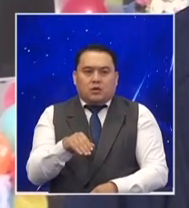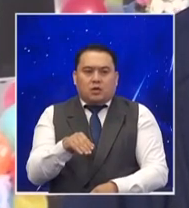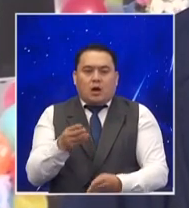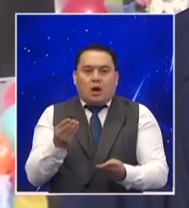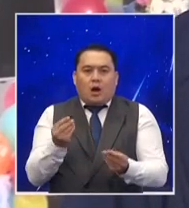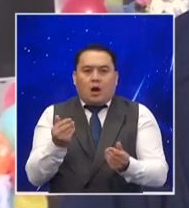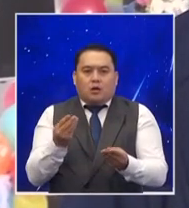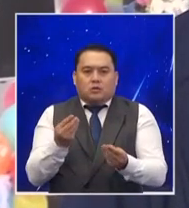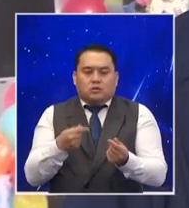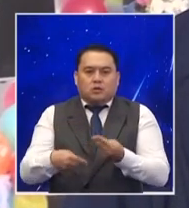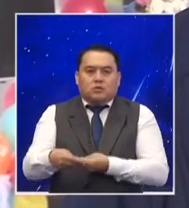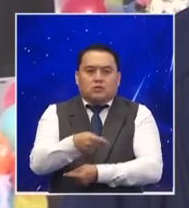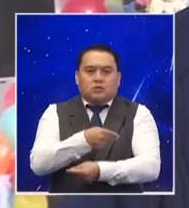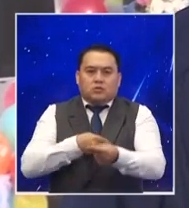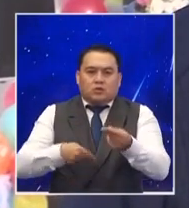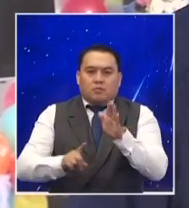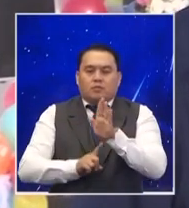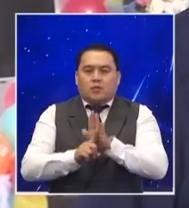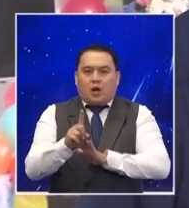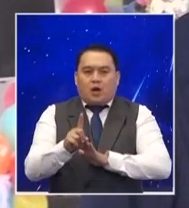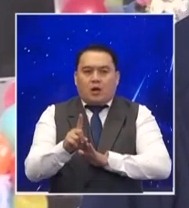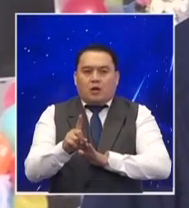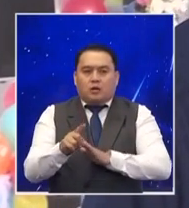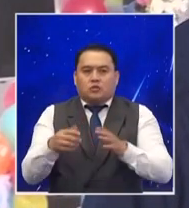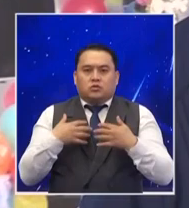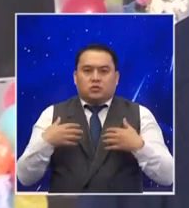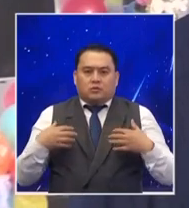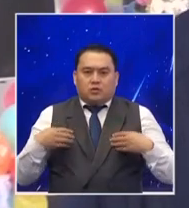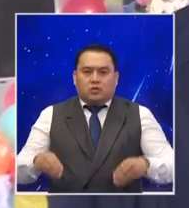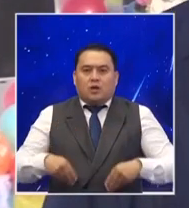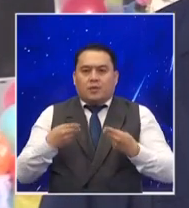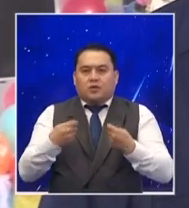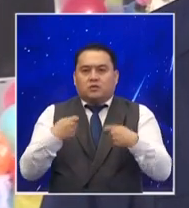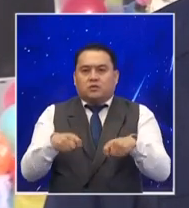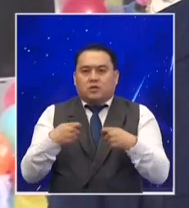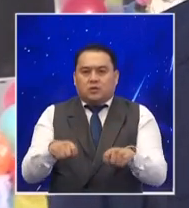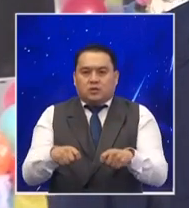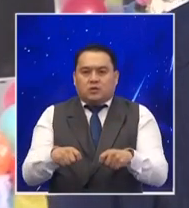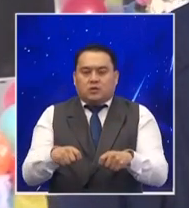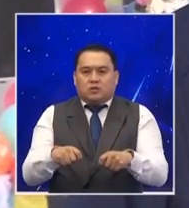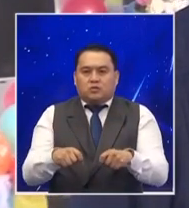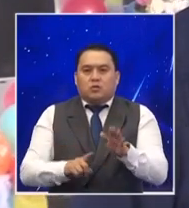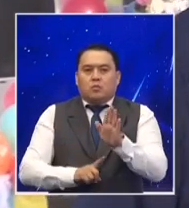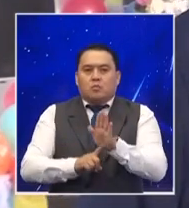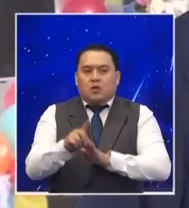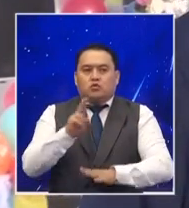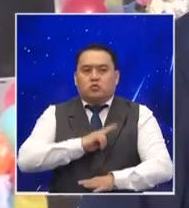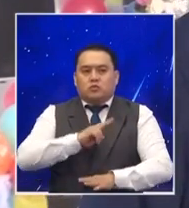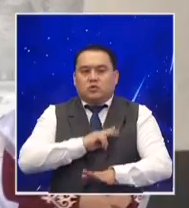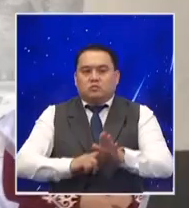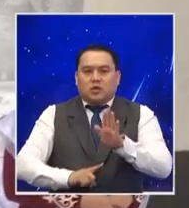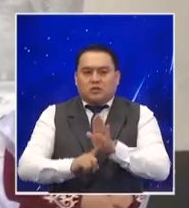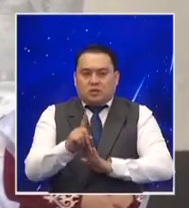ақша берді. Қолында ақшасы жоқтар малын берді, оны саттық. Содан бастап осы жұмыс басталып